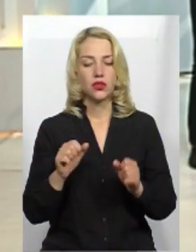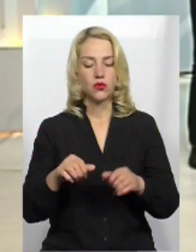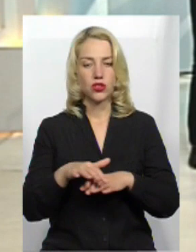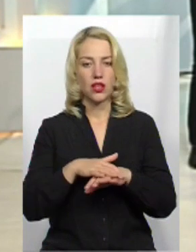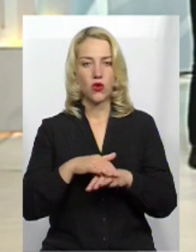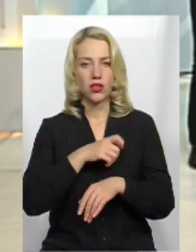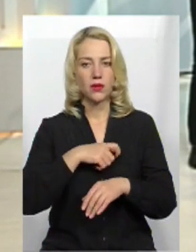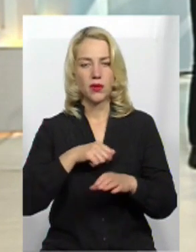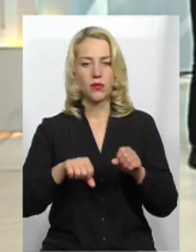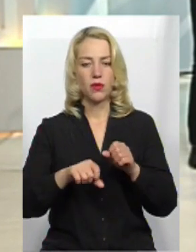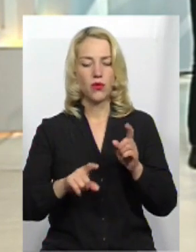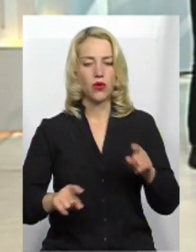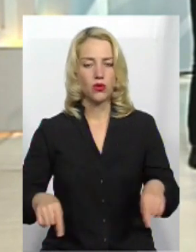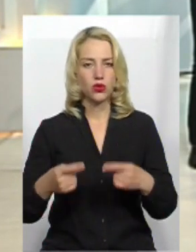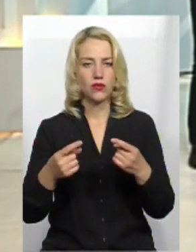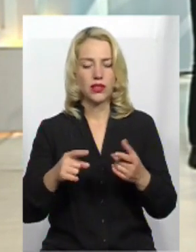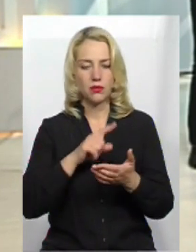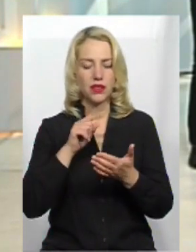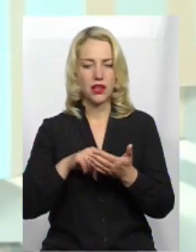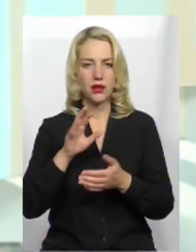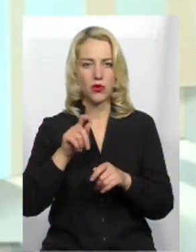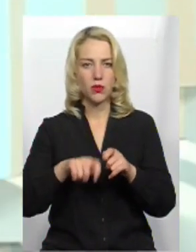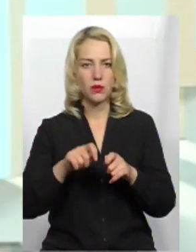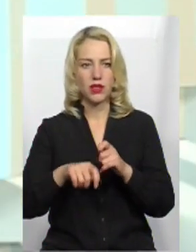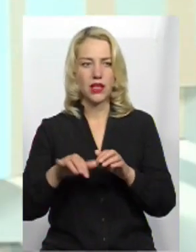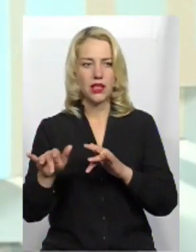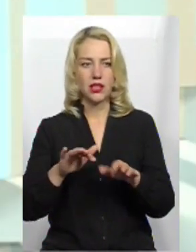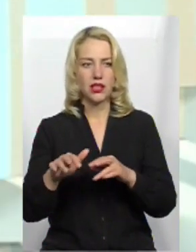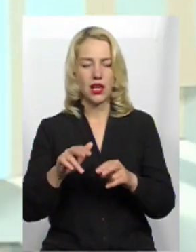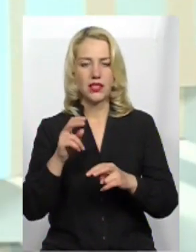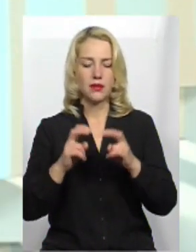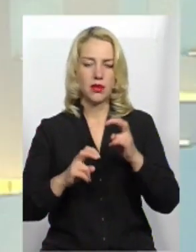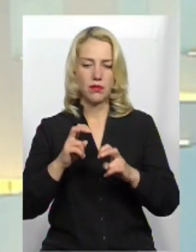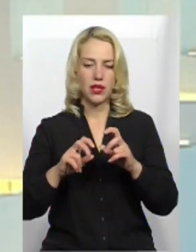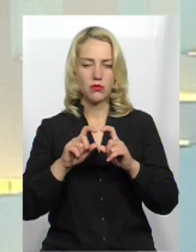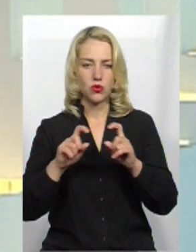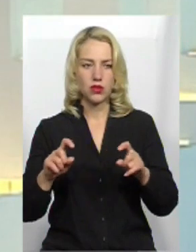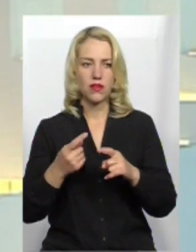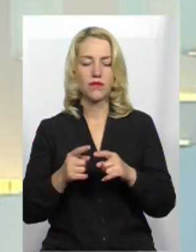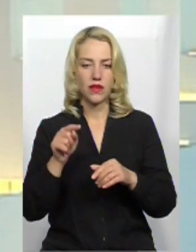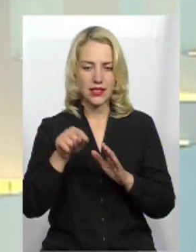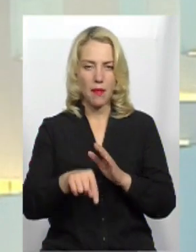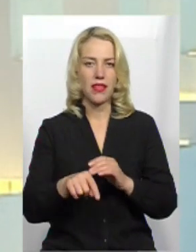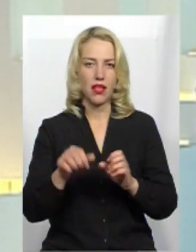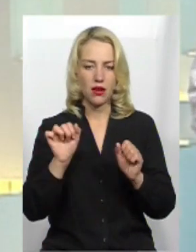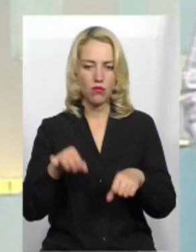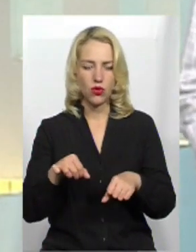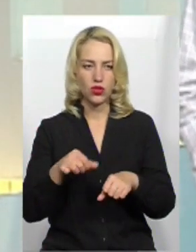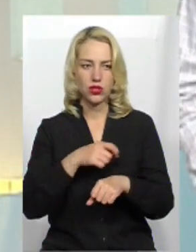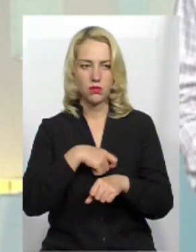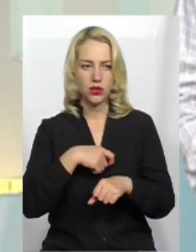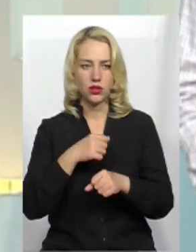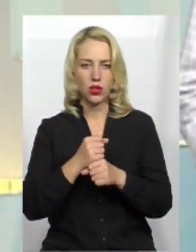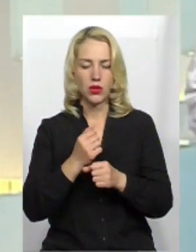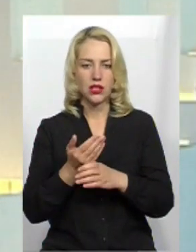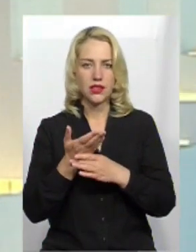народний депутат порушувати питання про перевірку діяльності підприємств, установ, організацій? Саме так він може